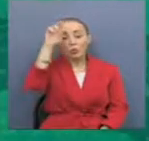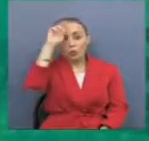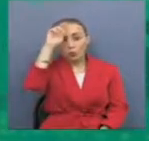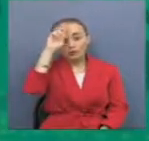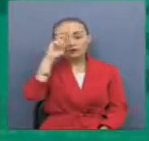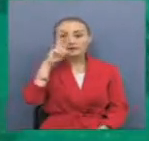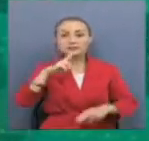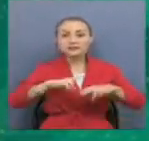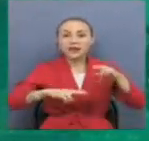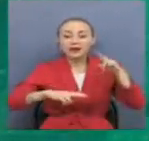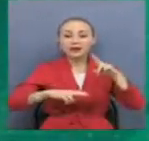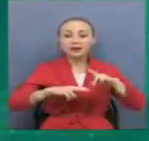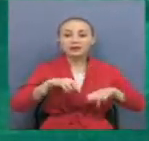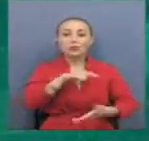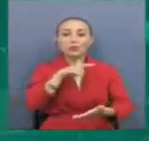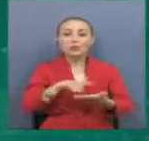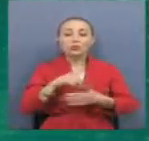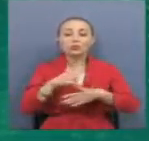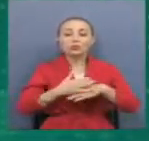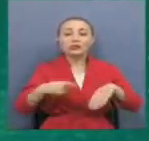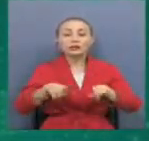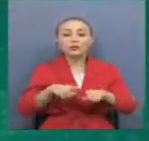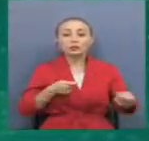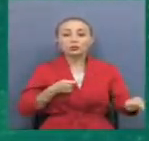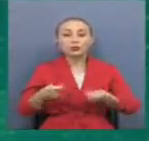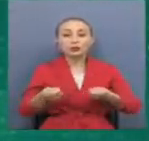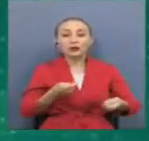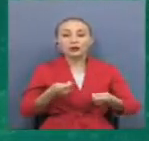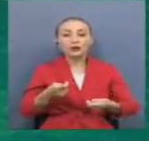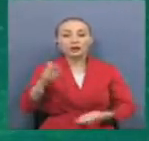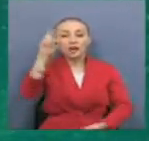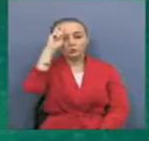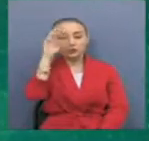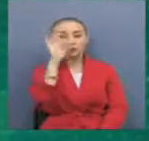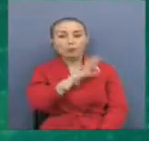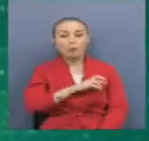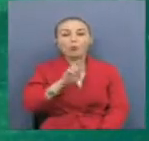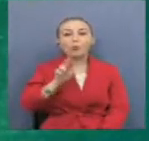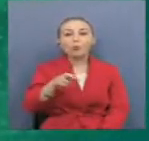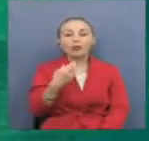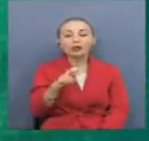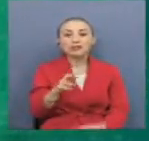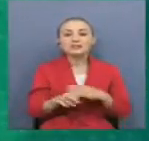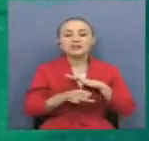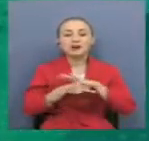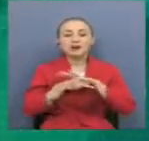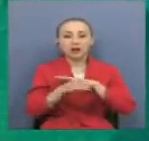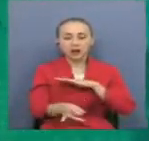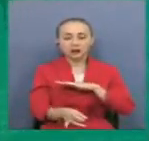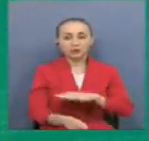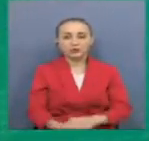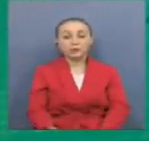кірістер басқармасының басшысы Жасұлан Шаймерденовтің мемлекеттік қызметтегі әдеп нормаларын бұзғандары үшін тиісті шешімдер